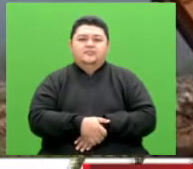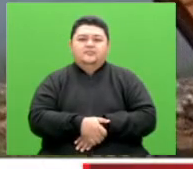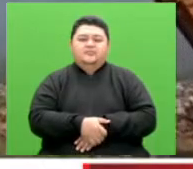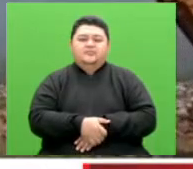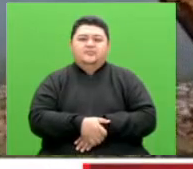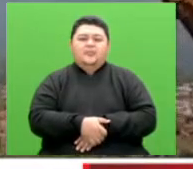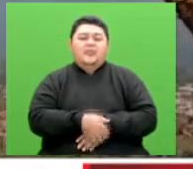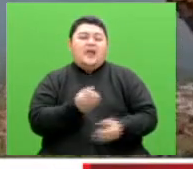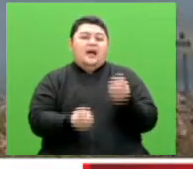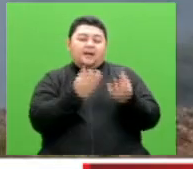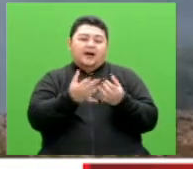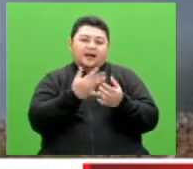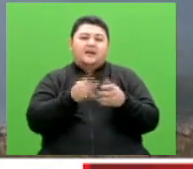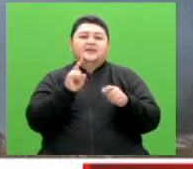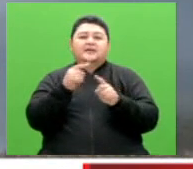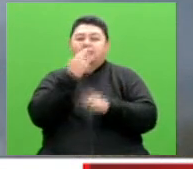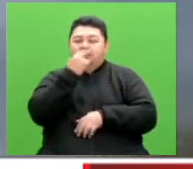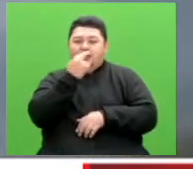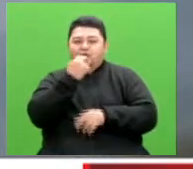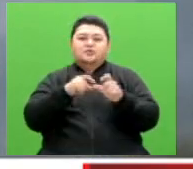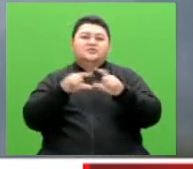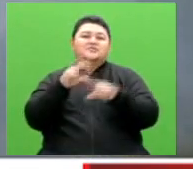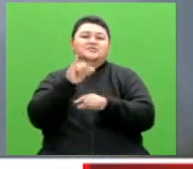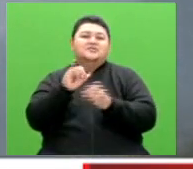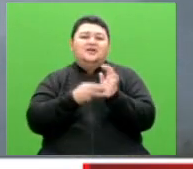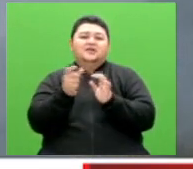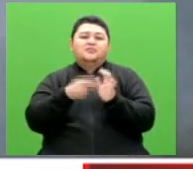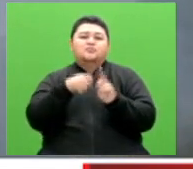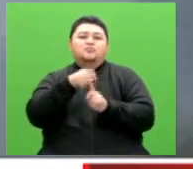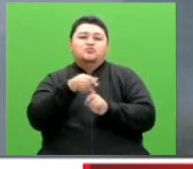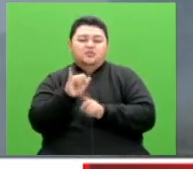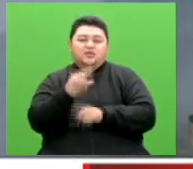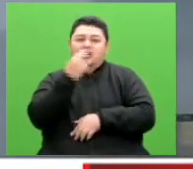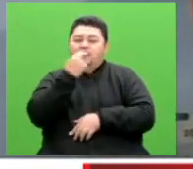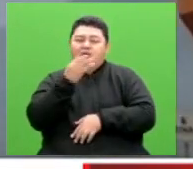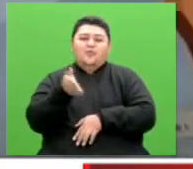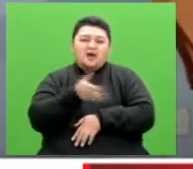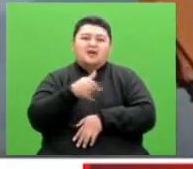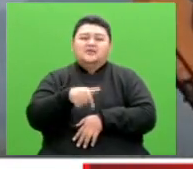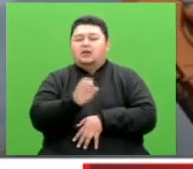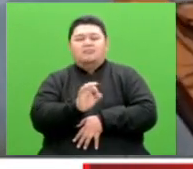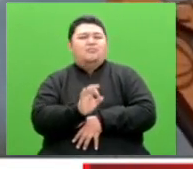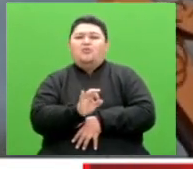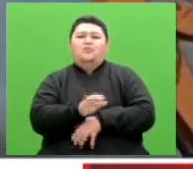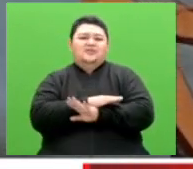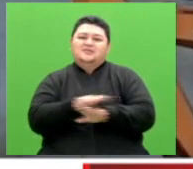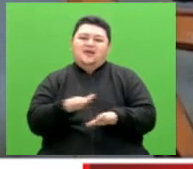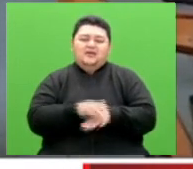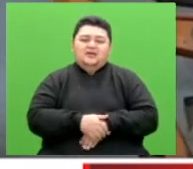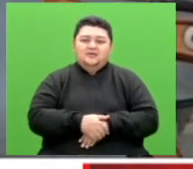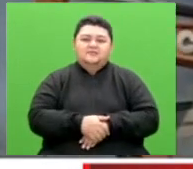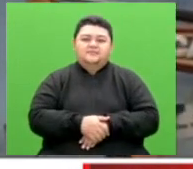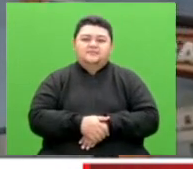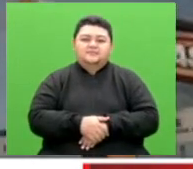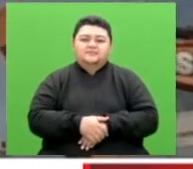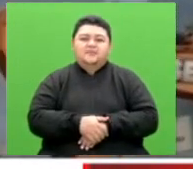Sementara itu, kebakaran yang melanda tempat pembuangan akhir Saribukti, Kecamatan Cipatat, Kabupaten Bandung Barat hingga kini belum juga sepenuhnya padam.